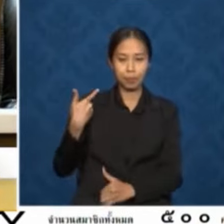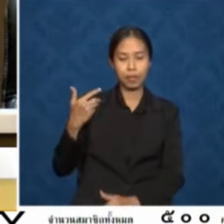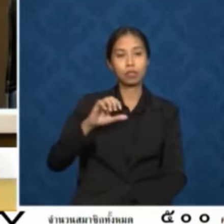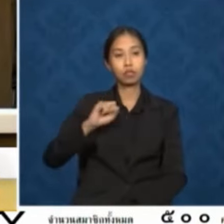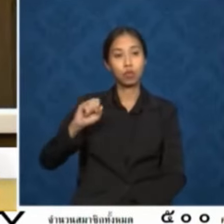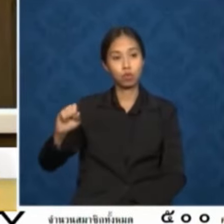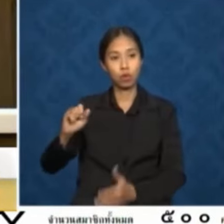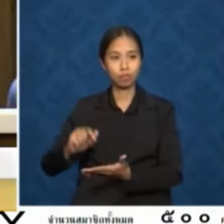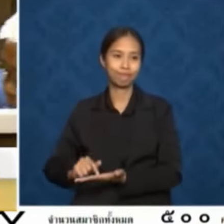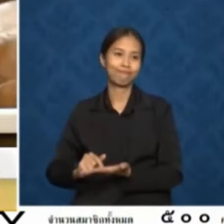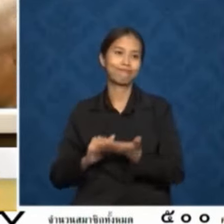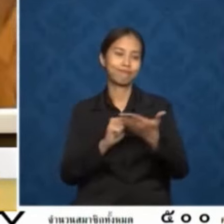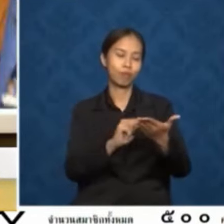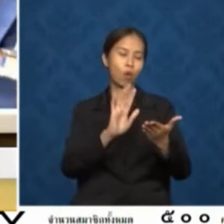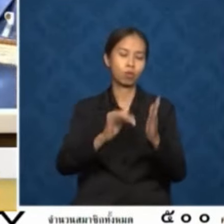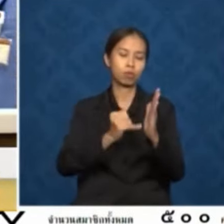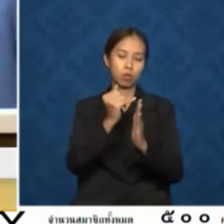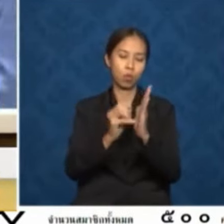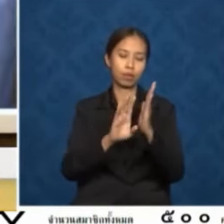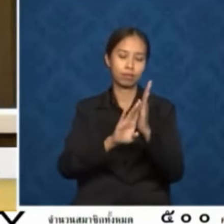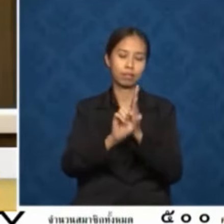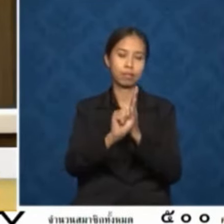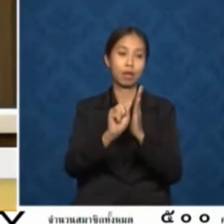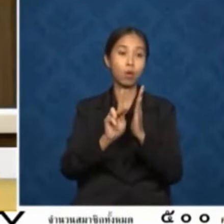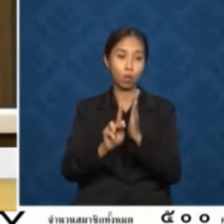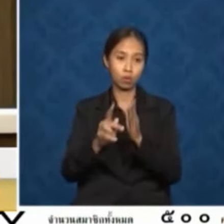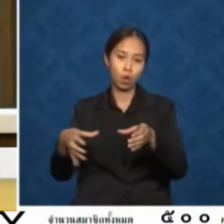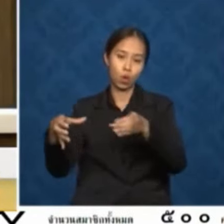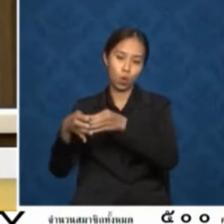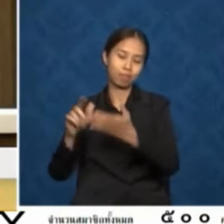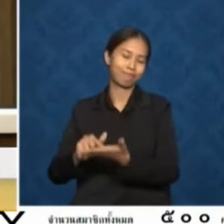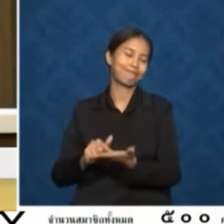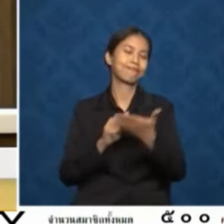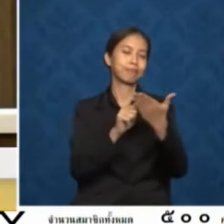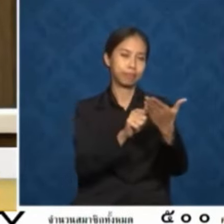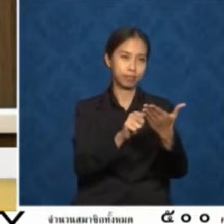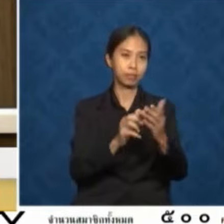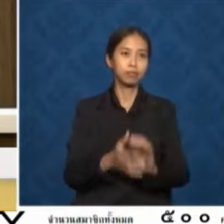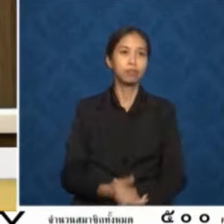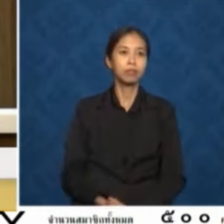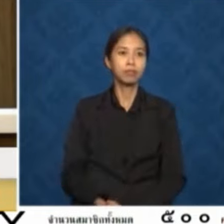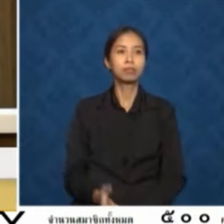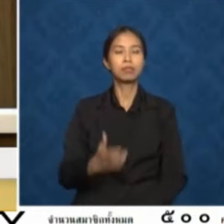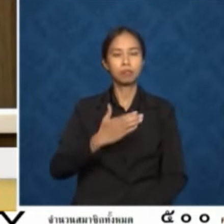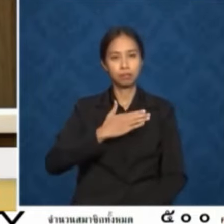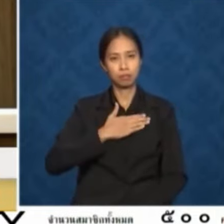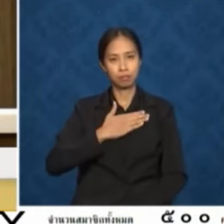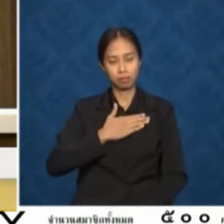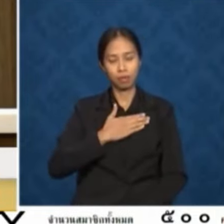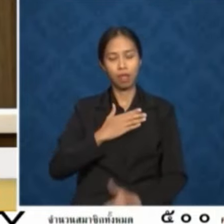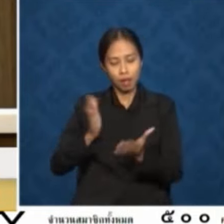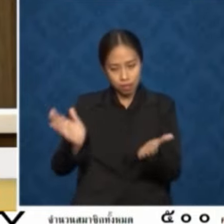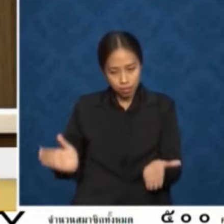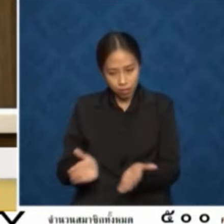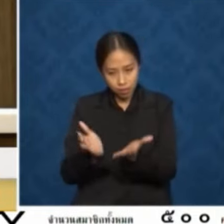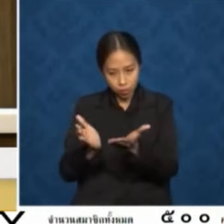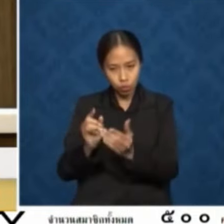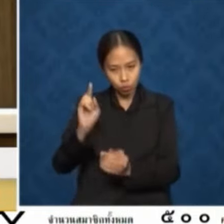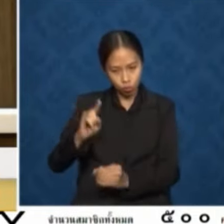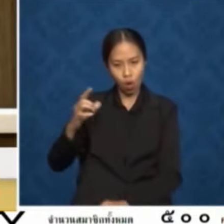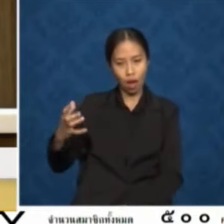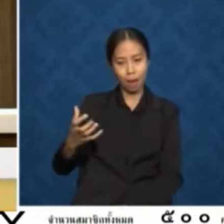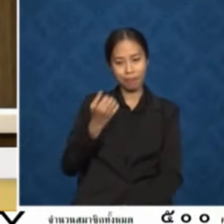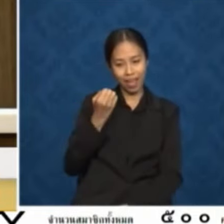สจังหวัดสกลนครและคณะเป็นผู้เสนอกับผมขอสนับสนุนให้มีการกระจายอำน